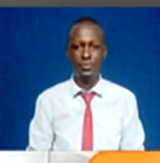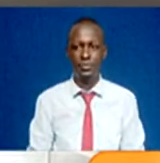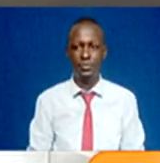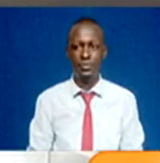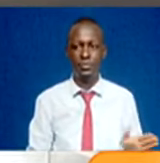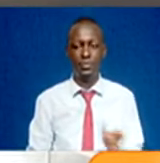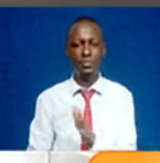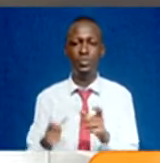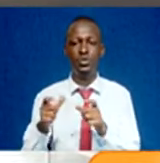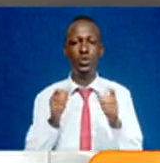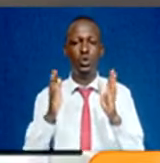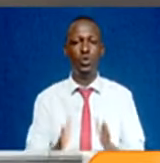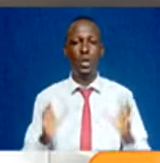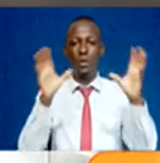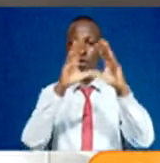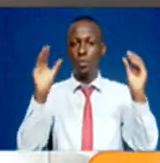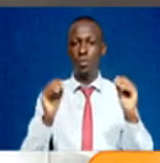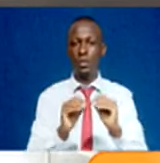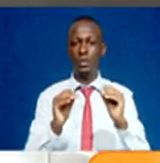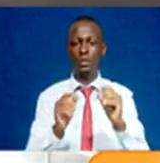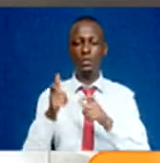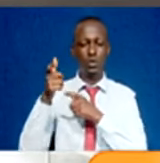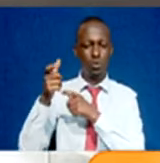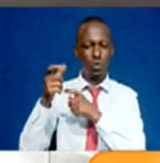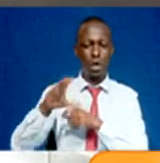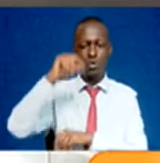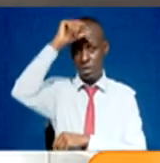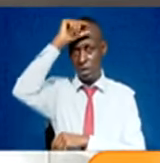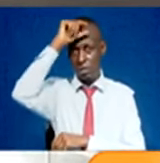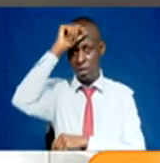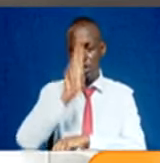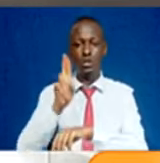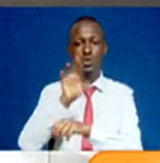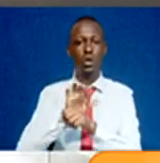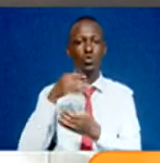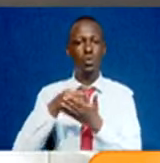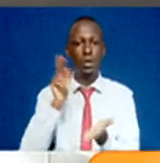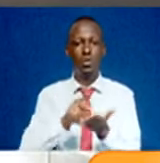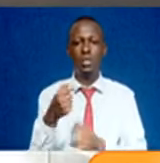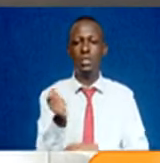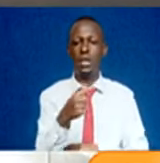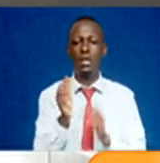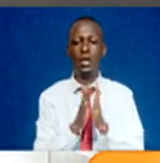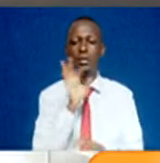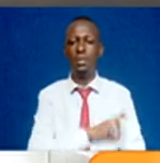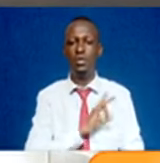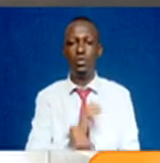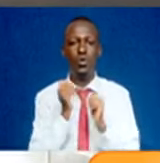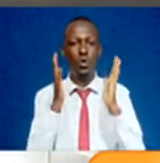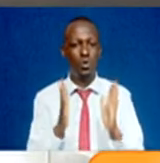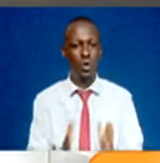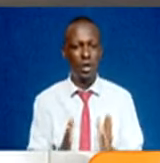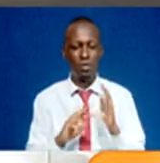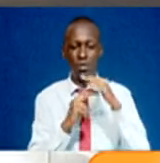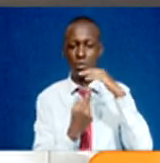Mdhibiti mkuu wa bajeti Margaret Nyakang'o ameshutumu serikali za kaunti kwa kutumia fedha nyingi kulipa mishahara na marupurupu ya wafanyikazi, huku